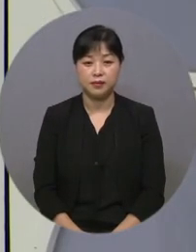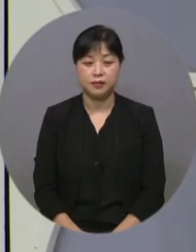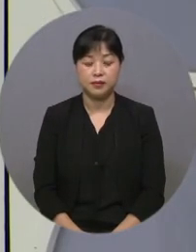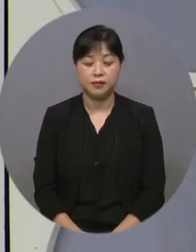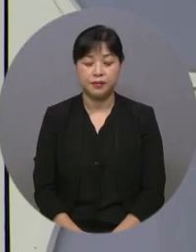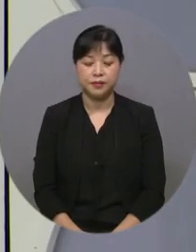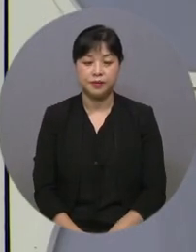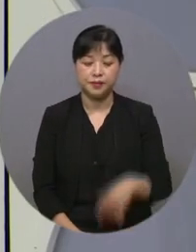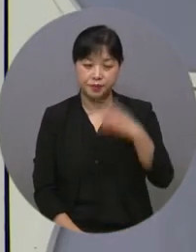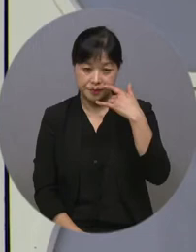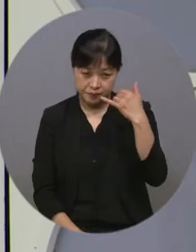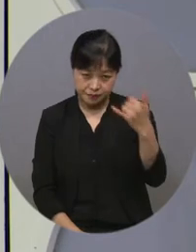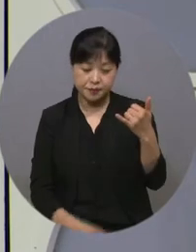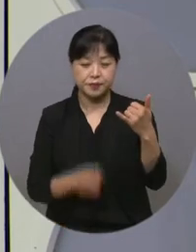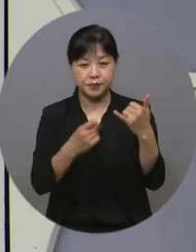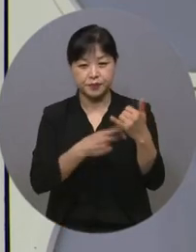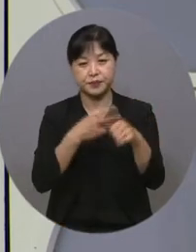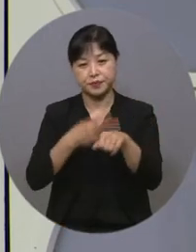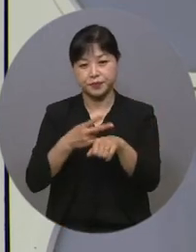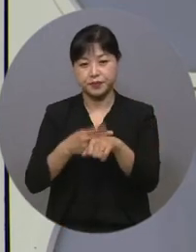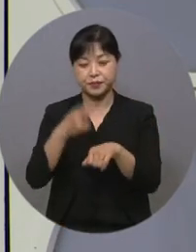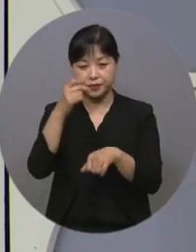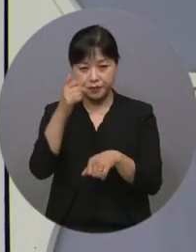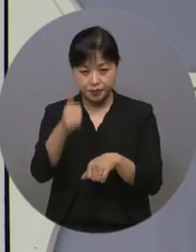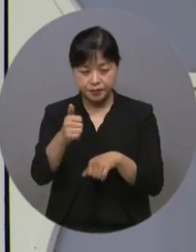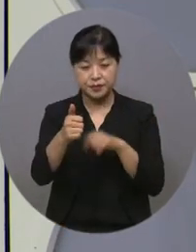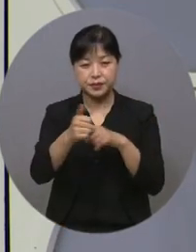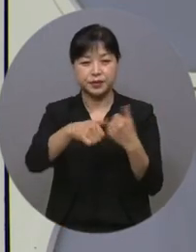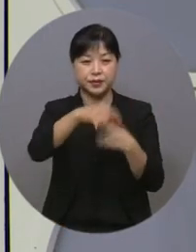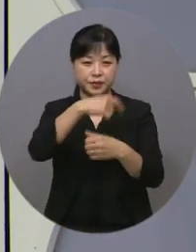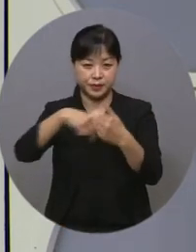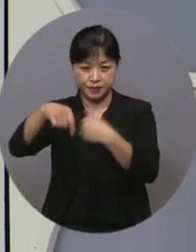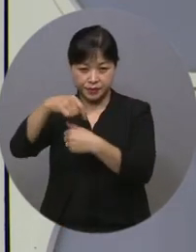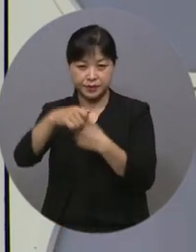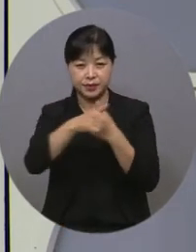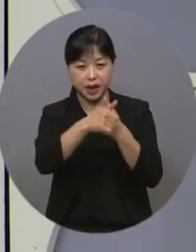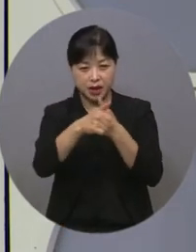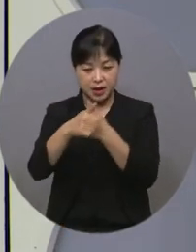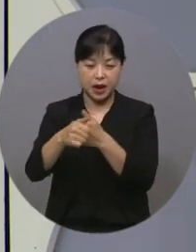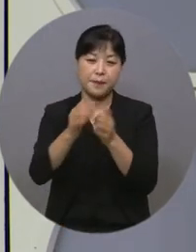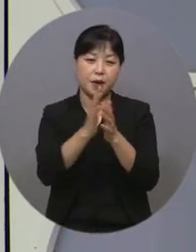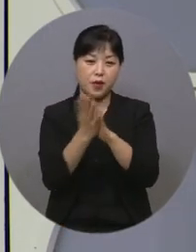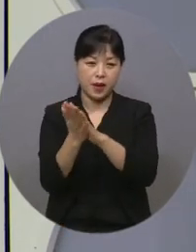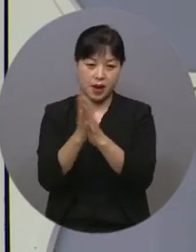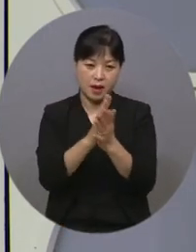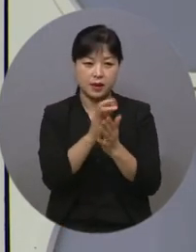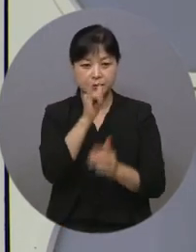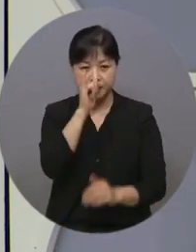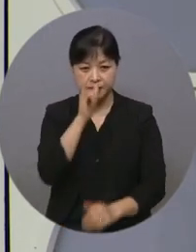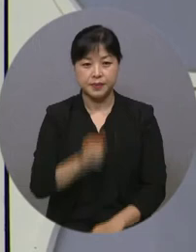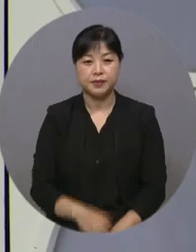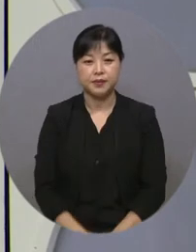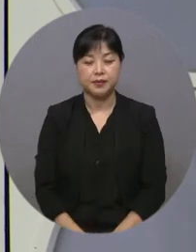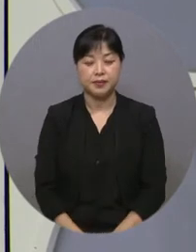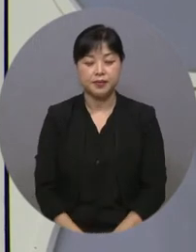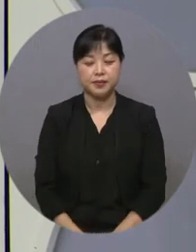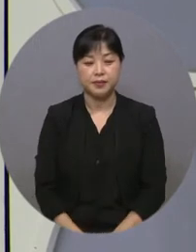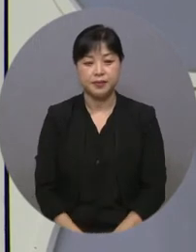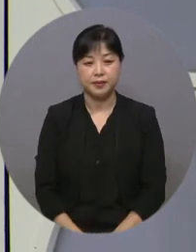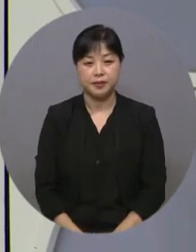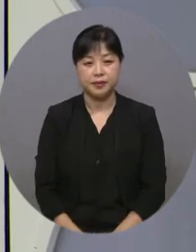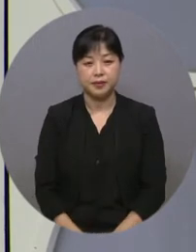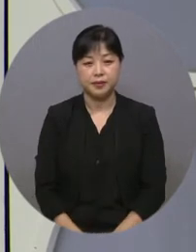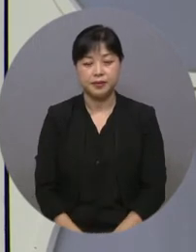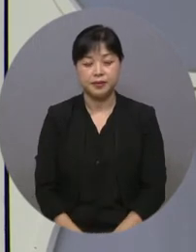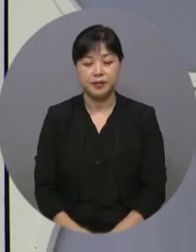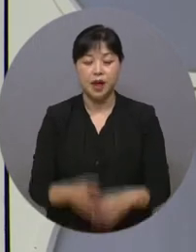부모나 지도자에 따라서 다양하게 바뀔 수 있는데 특히 이제